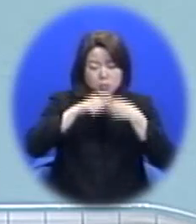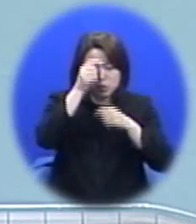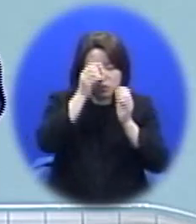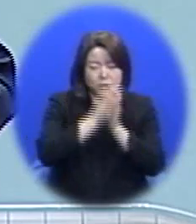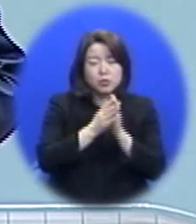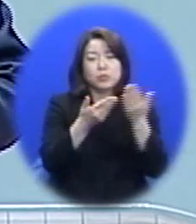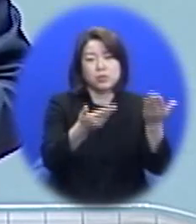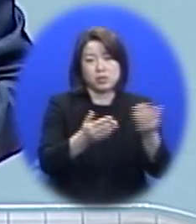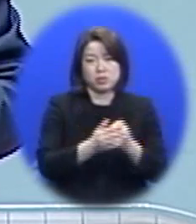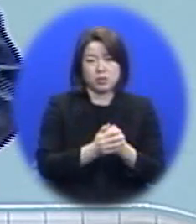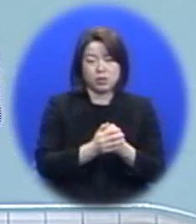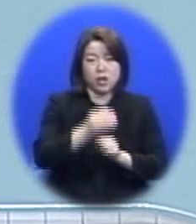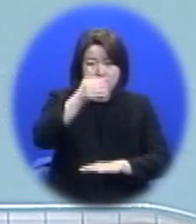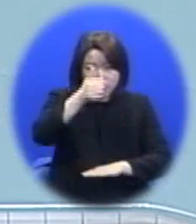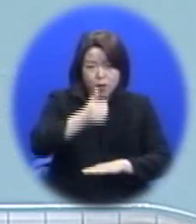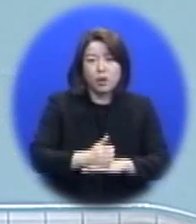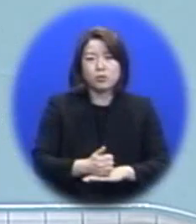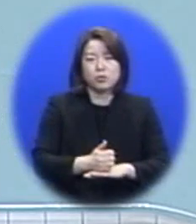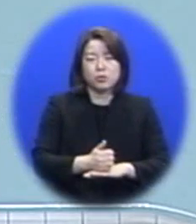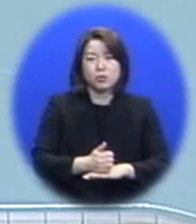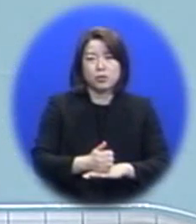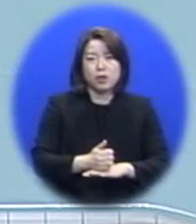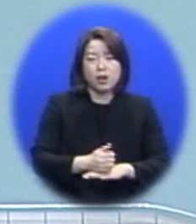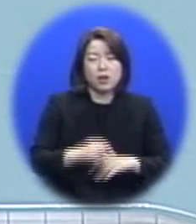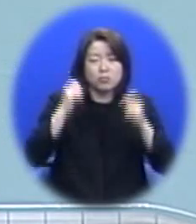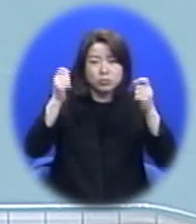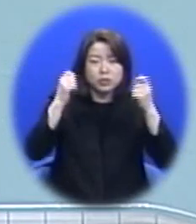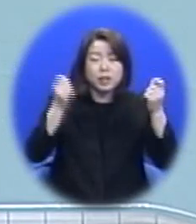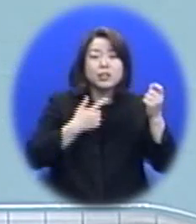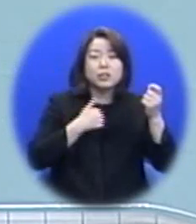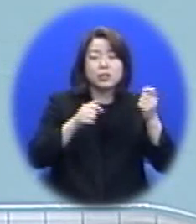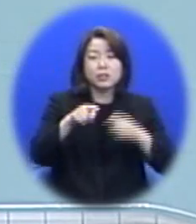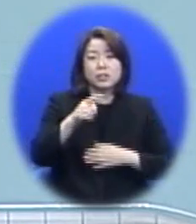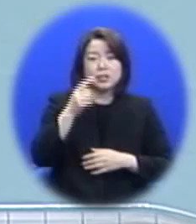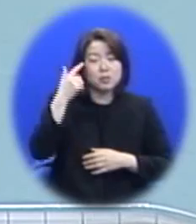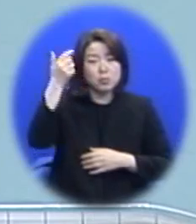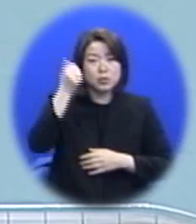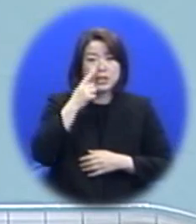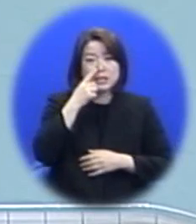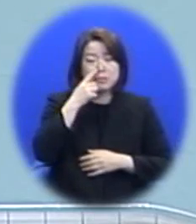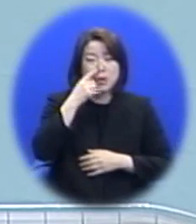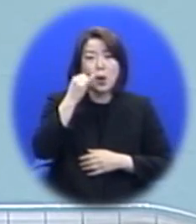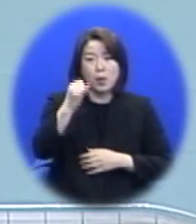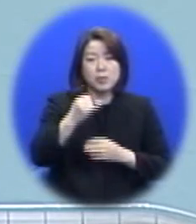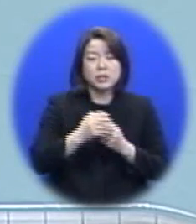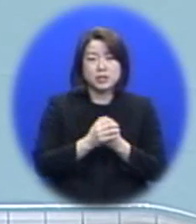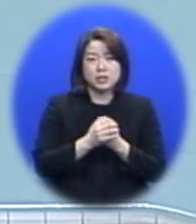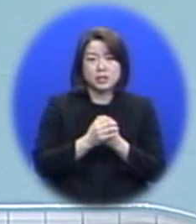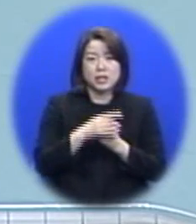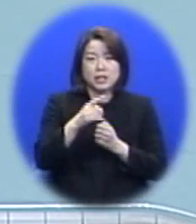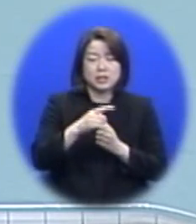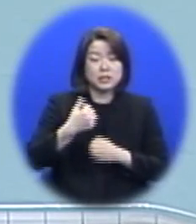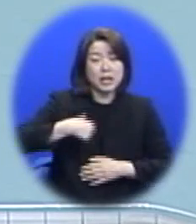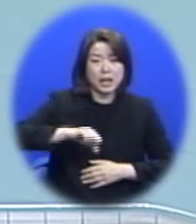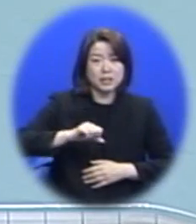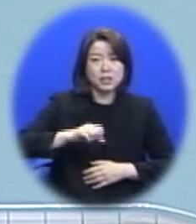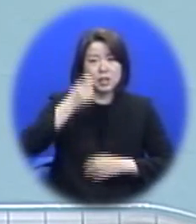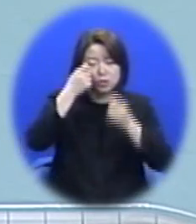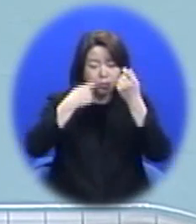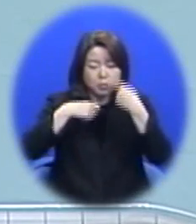결국 무당이었던 이 목사님의 어머니는 그 아들의 눈물과 사랑의